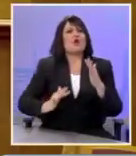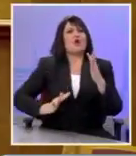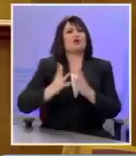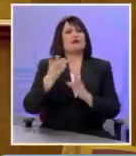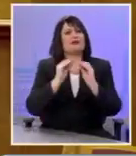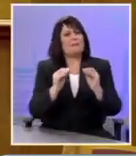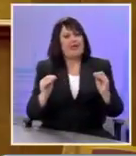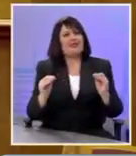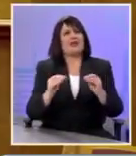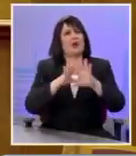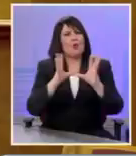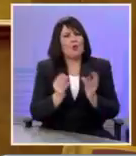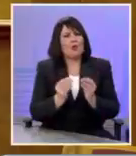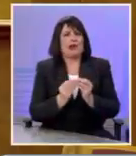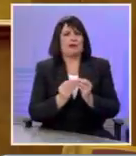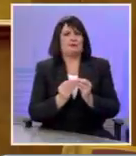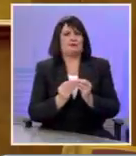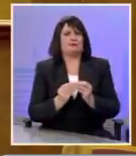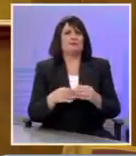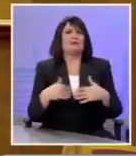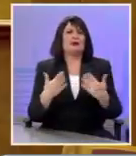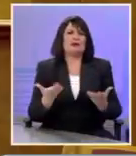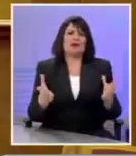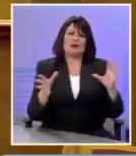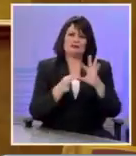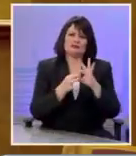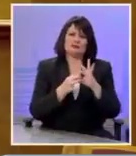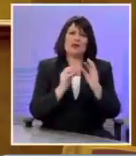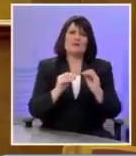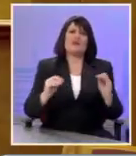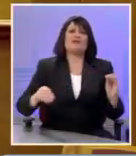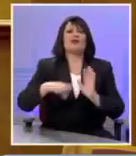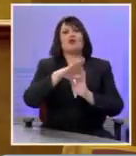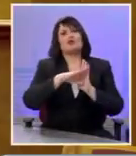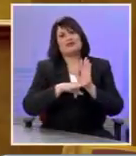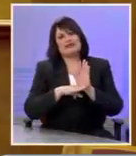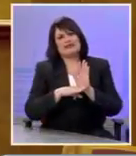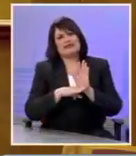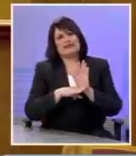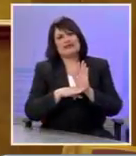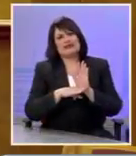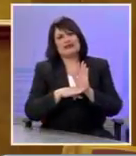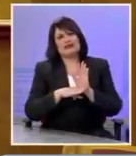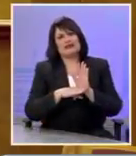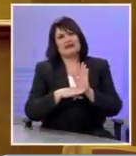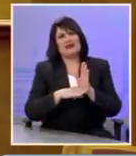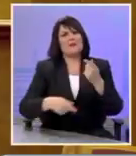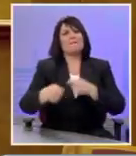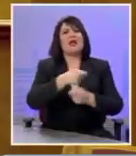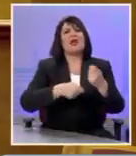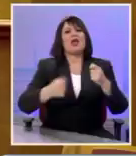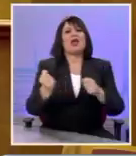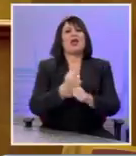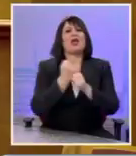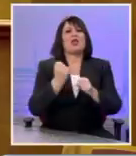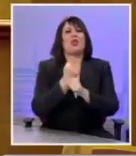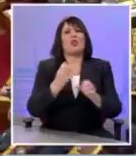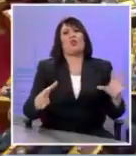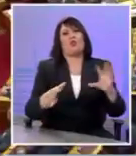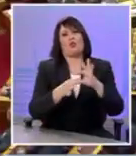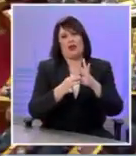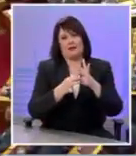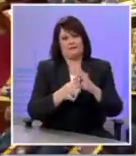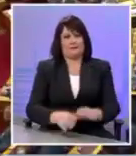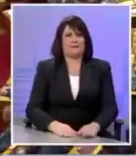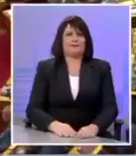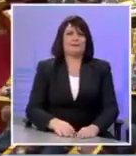αναβάθμισή τους, αλλά και τη σύνδεση του εκπαιδευτικού συστήματος με την αγορά εργασίας. Όχι